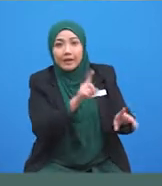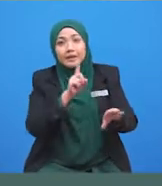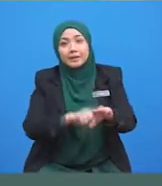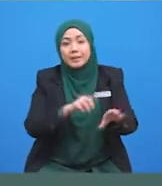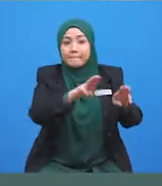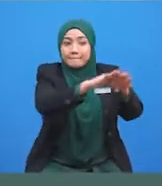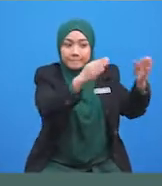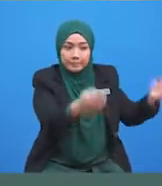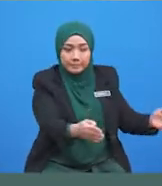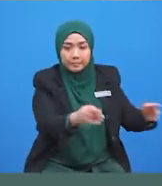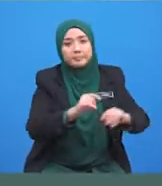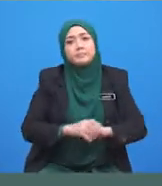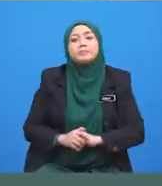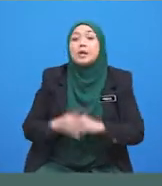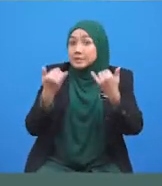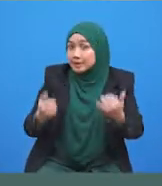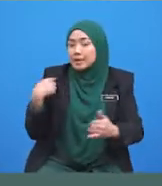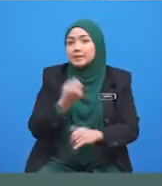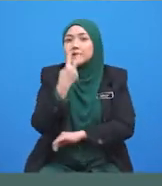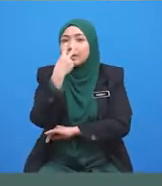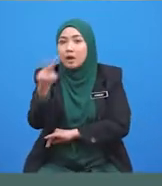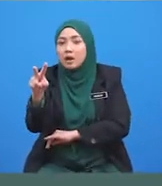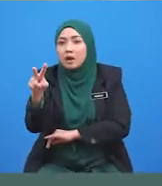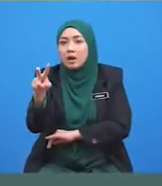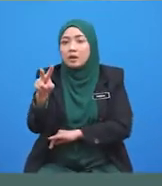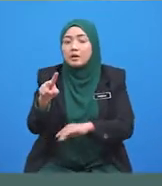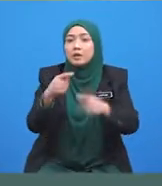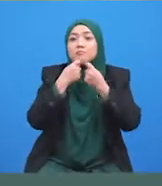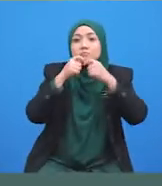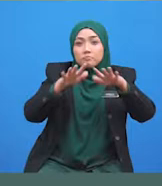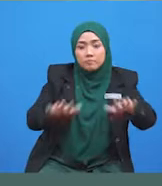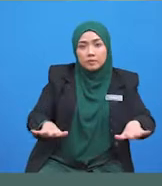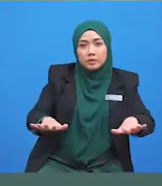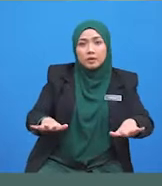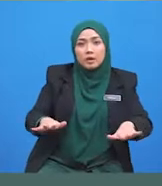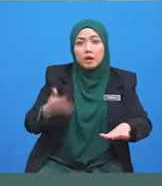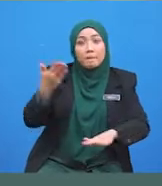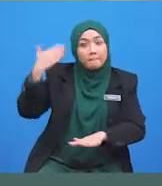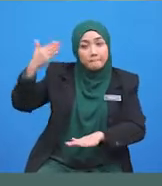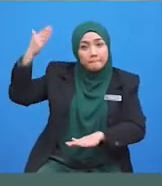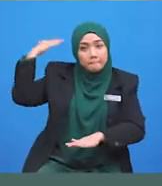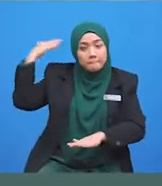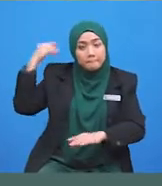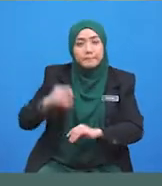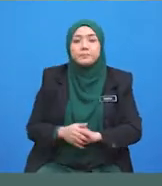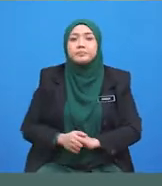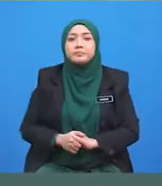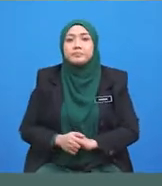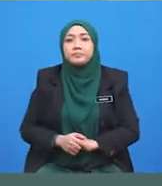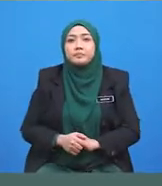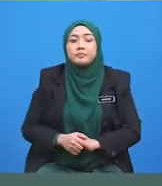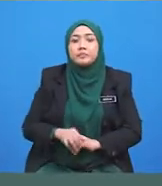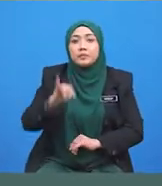Murid-murid, sekarang kita lihat pula tinggalan zaman prasejarah bagi Ideofact. Murid-murid